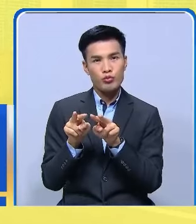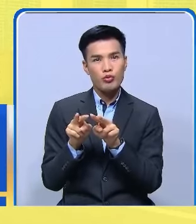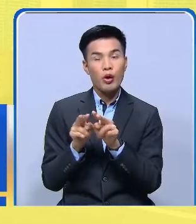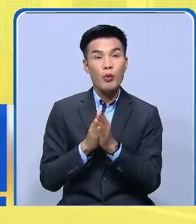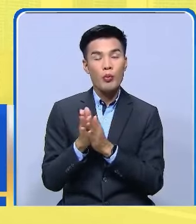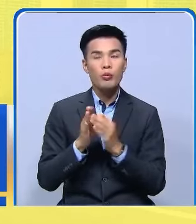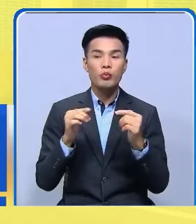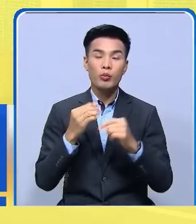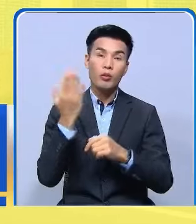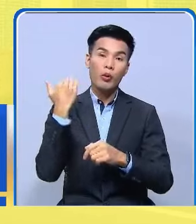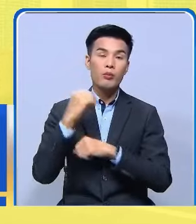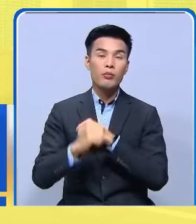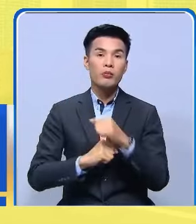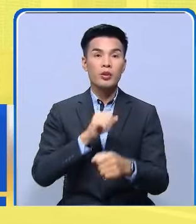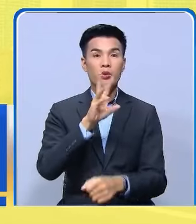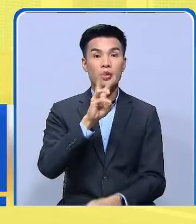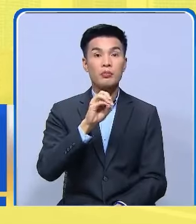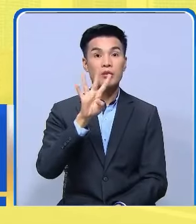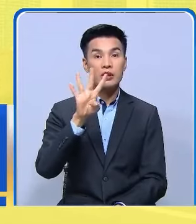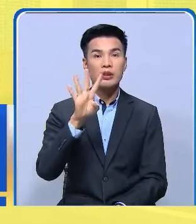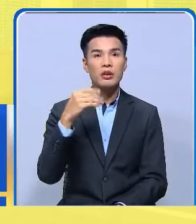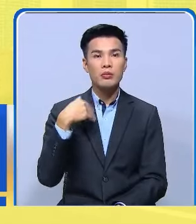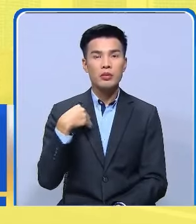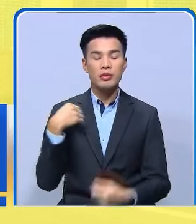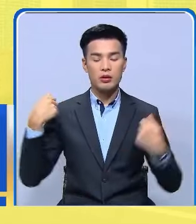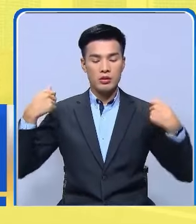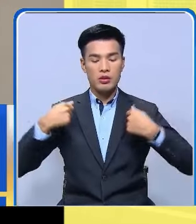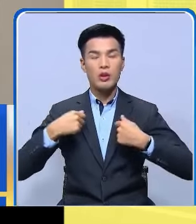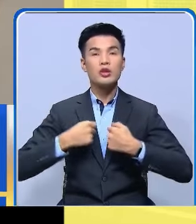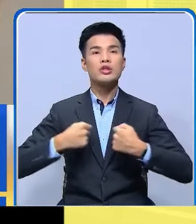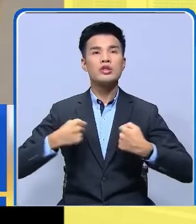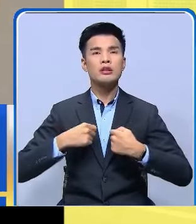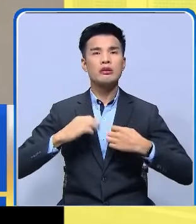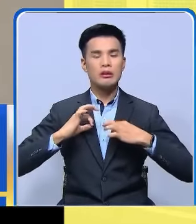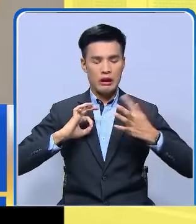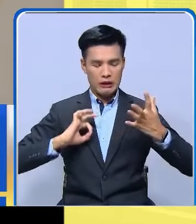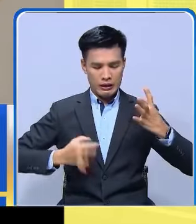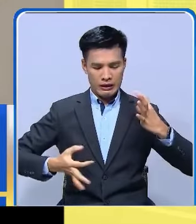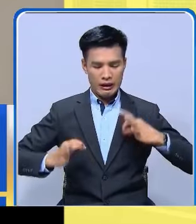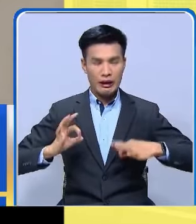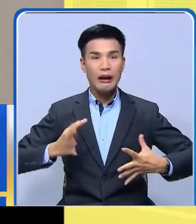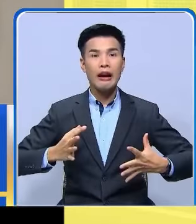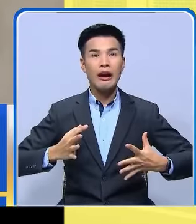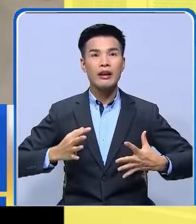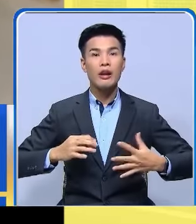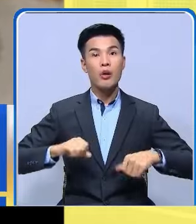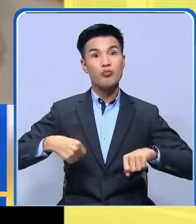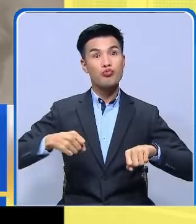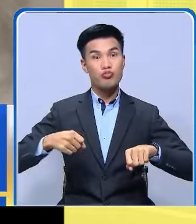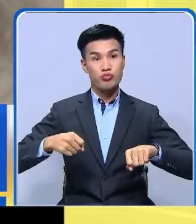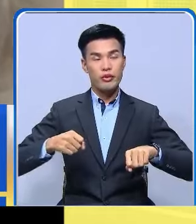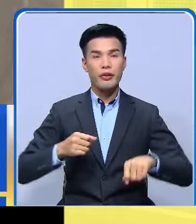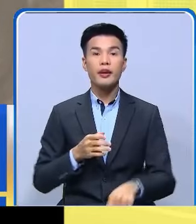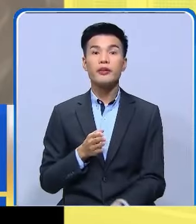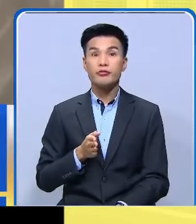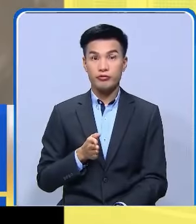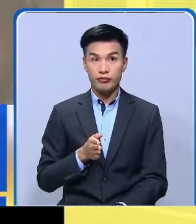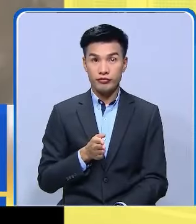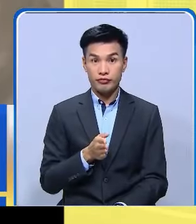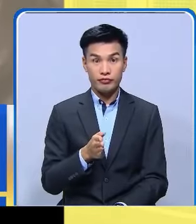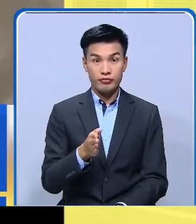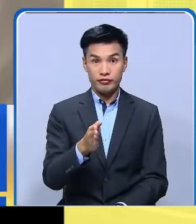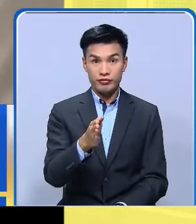ต่ปี64เขาก็จะมีลักษณะการแต่งตัวก็คือเสื้อยืดขาดๆอะไรอย่างเงี้ยนะแล้วก็เขาจะขี่รถจักรยานยนต์แบบนี้ไปนะคะคือช